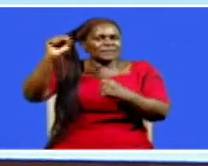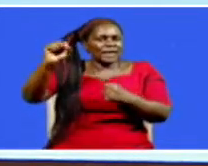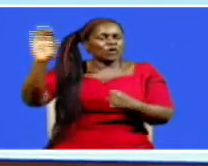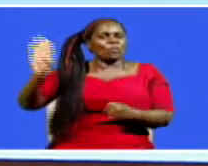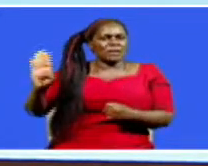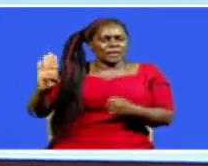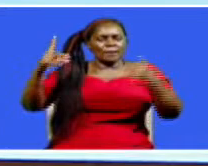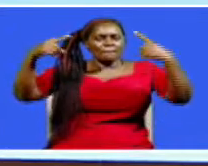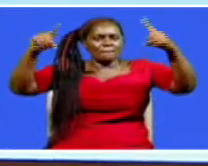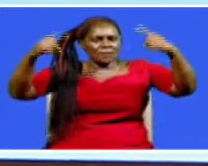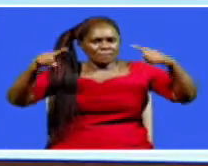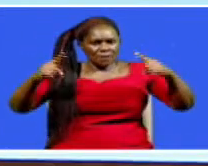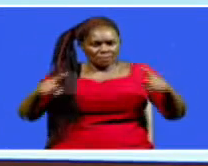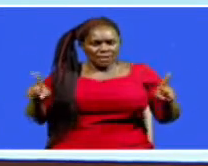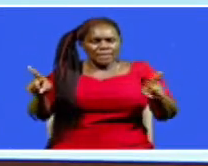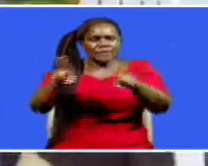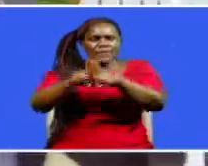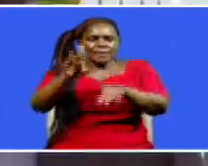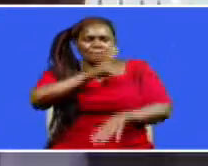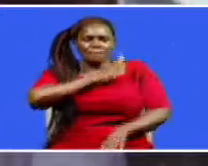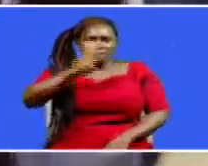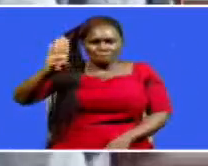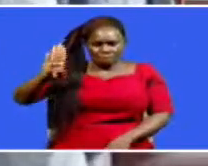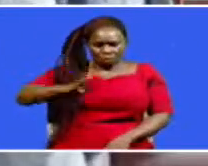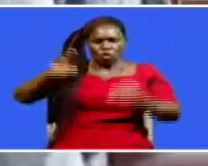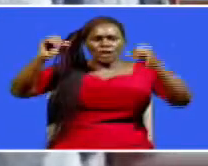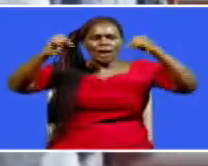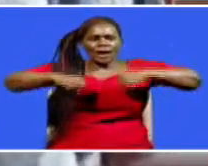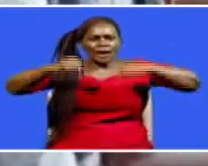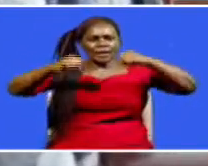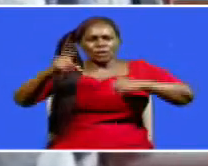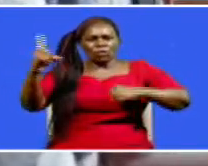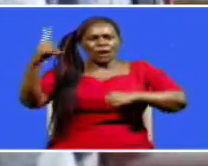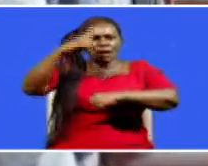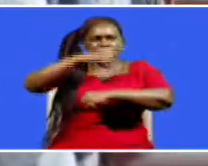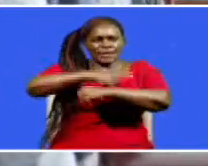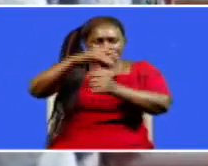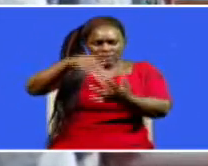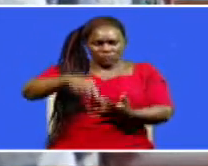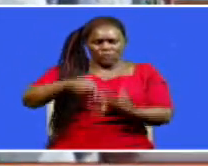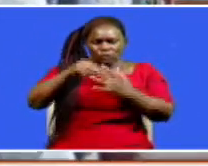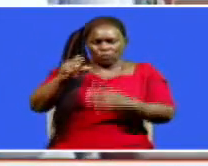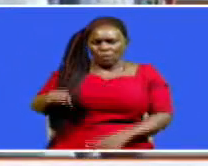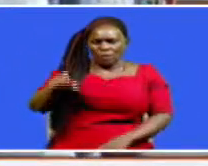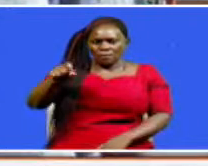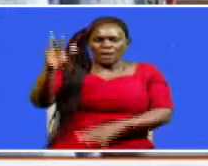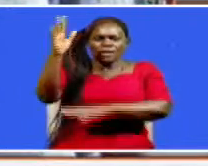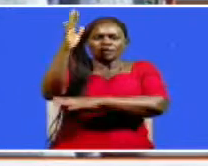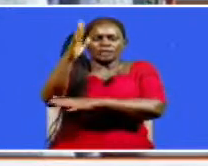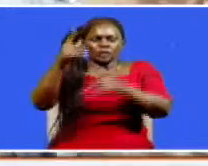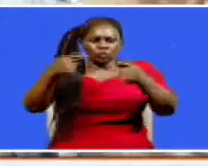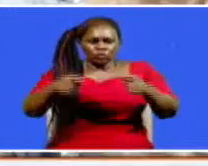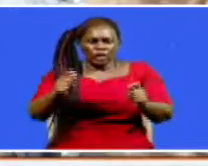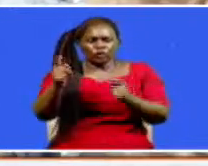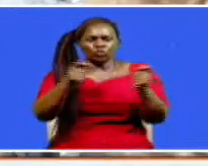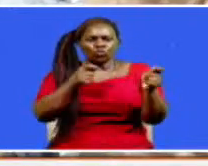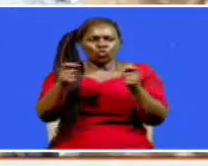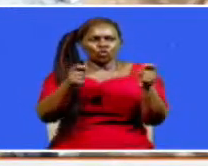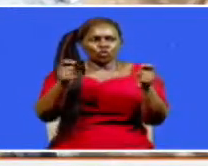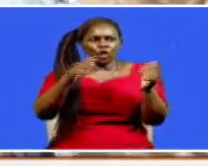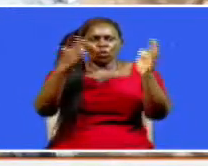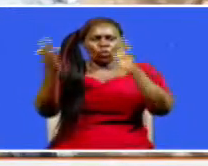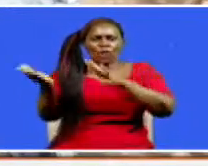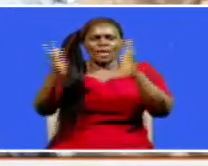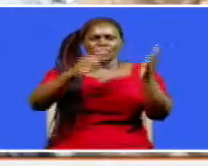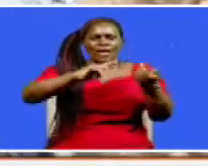ili kufanikisha. Vile vile baraza limeafikia kuandaa siku moja maalum ya upanzi wa miti katika juhudi za kupambana na